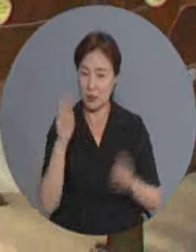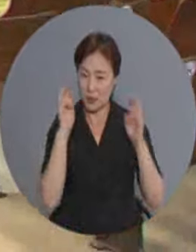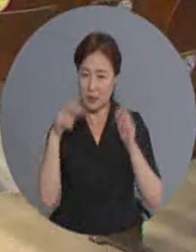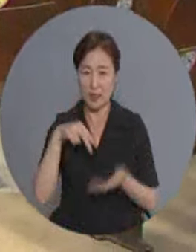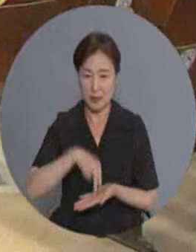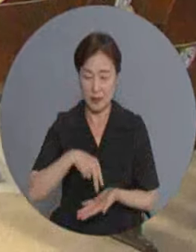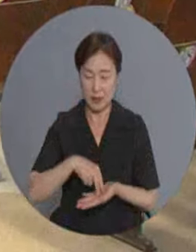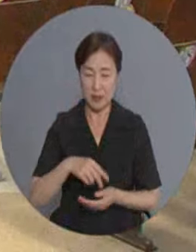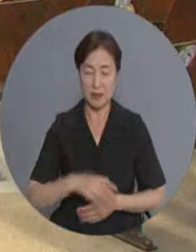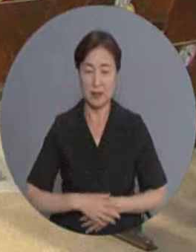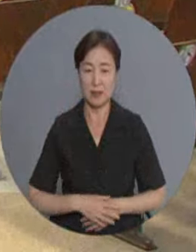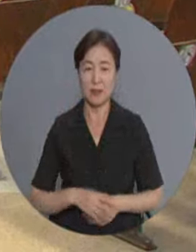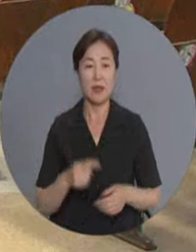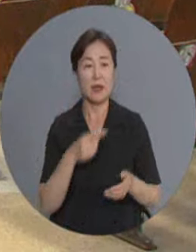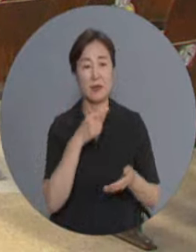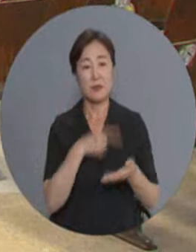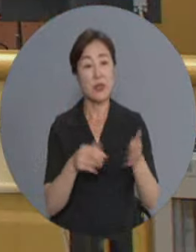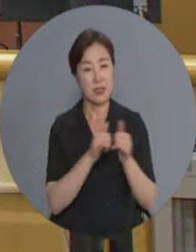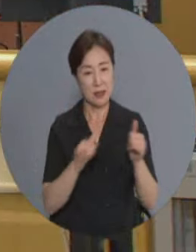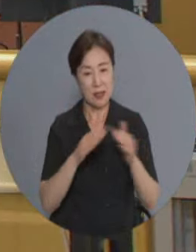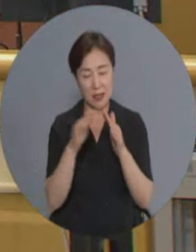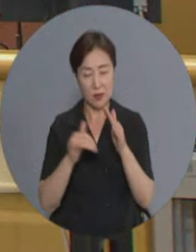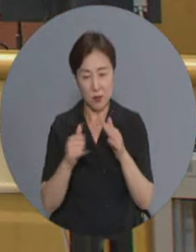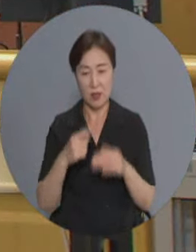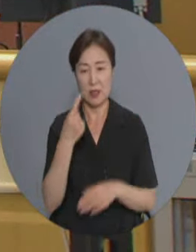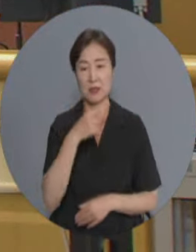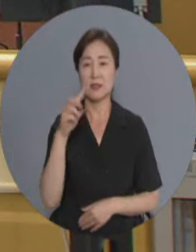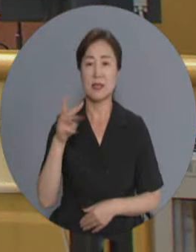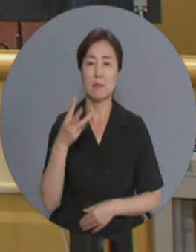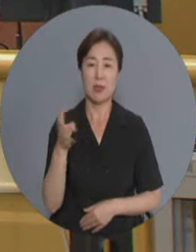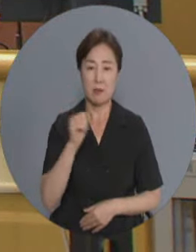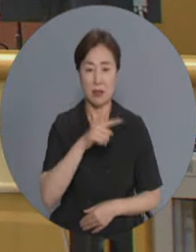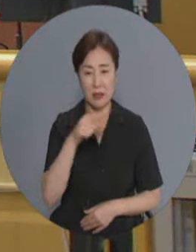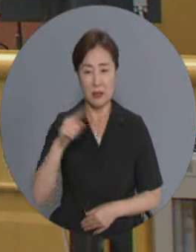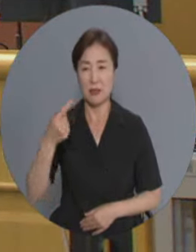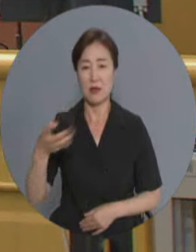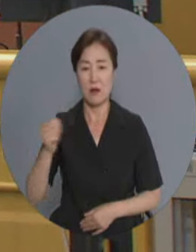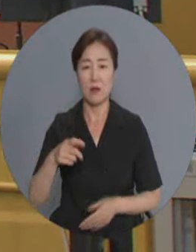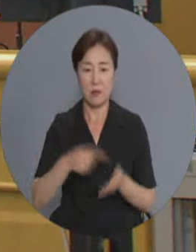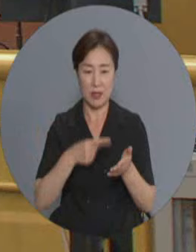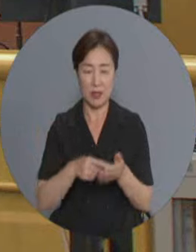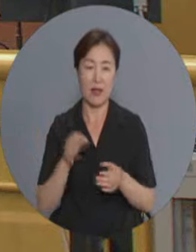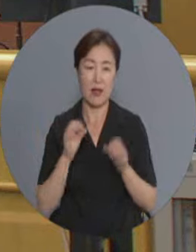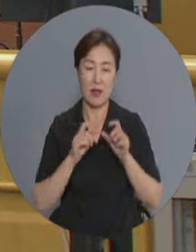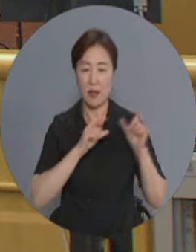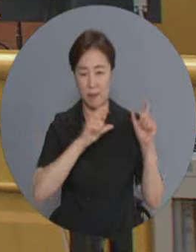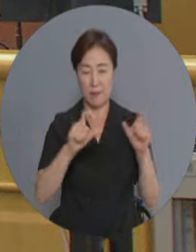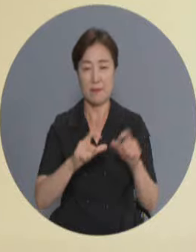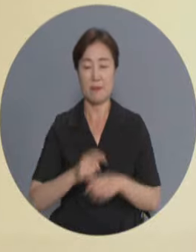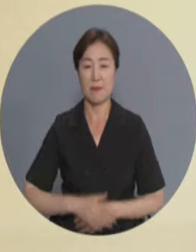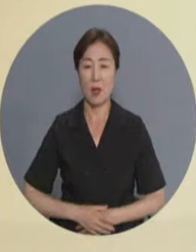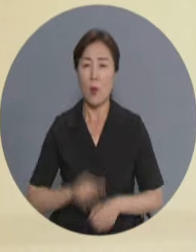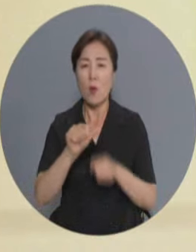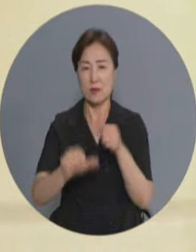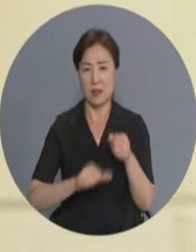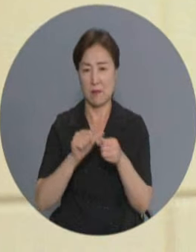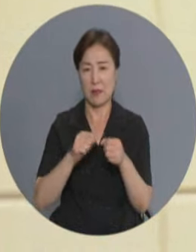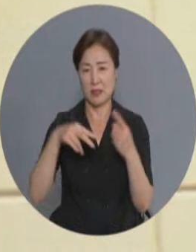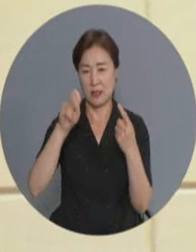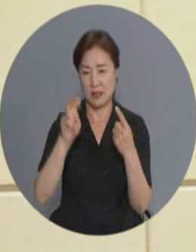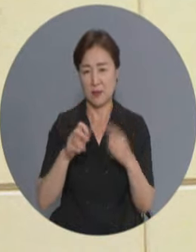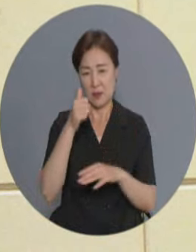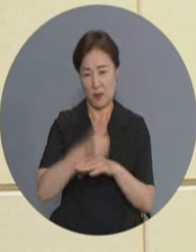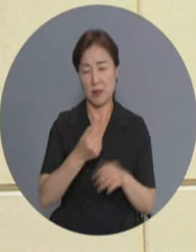유족에게 1,300만 원에서 1억 원을 배상하라고 판결했습니다. 5년 만에 나온 1심 판결, 시간이